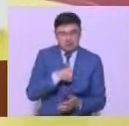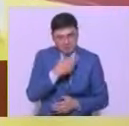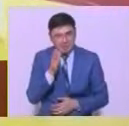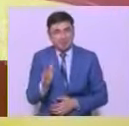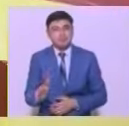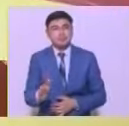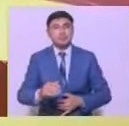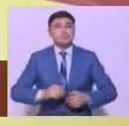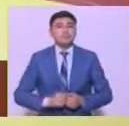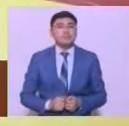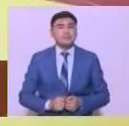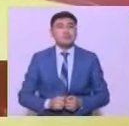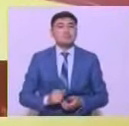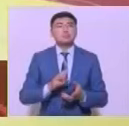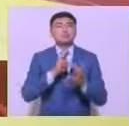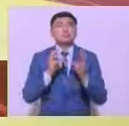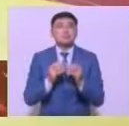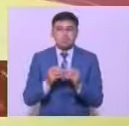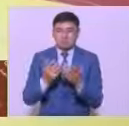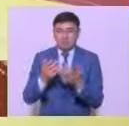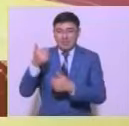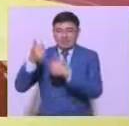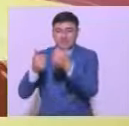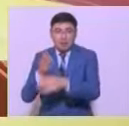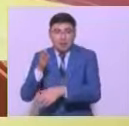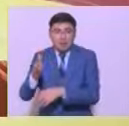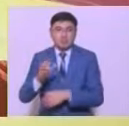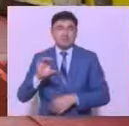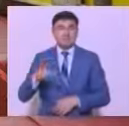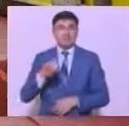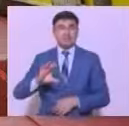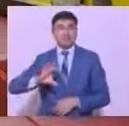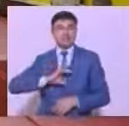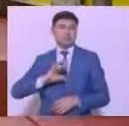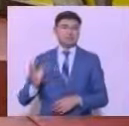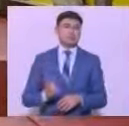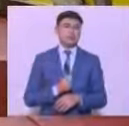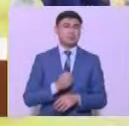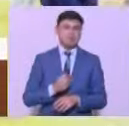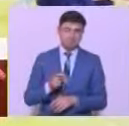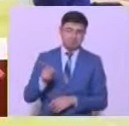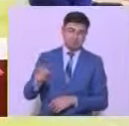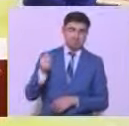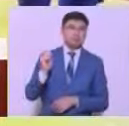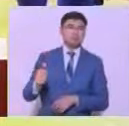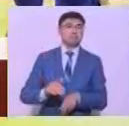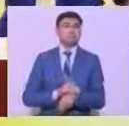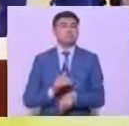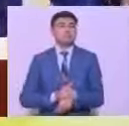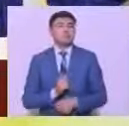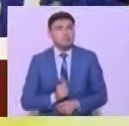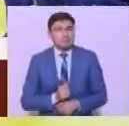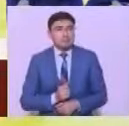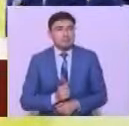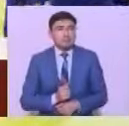мына осы таңда жаңағы үлкен жарыста күміс алып келіп отыр. Бізге мақтаныш. Жандарбекке көңілім толады, иә.